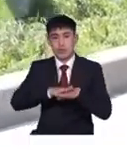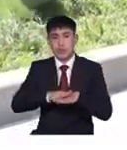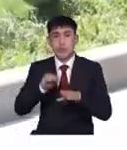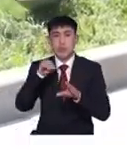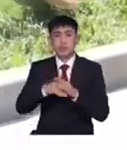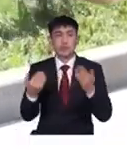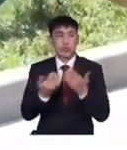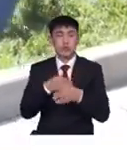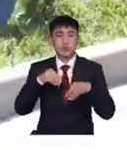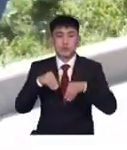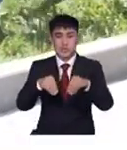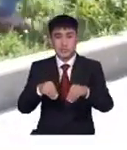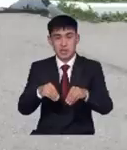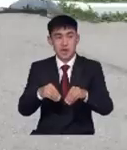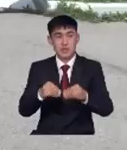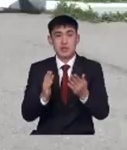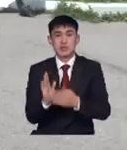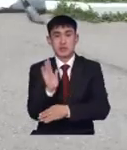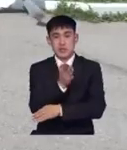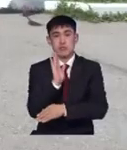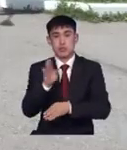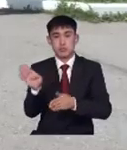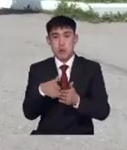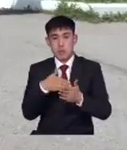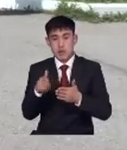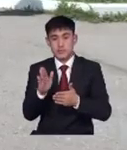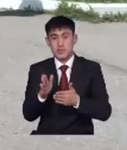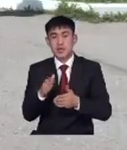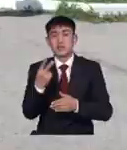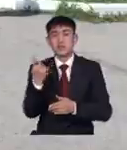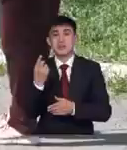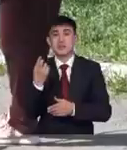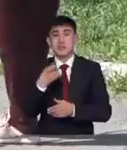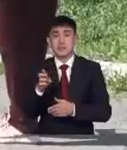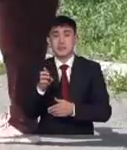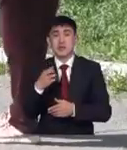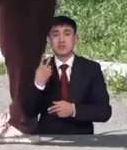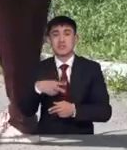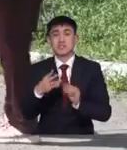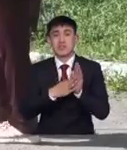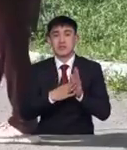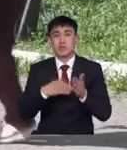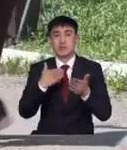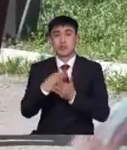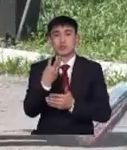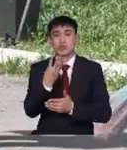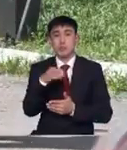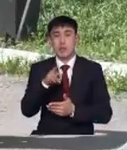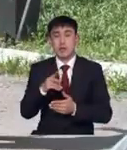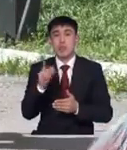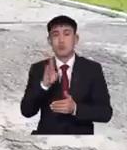пополнится новыми саженцами, а стволы деревьев будут побелены. С 29 апреля по 4 мая стартует семидневка на